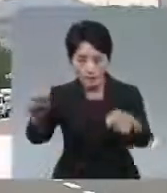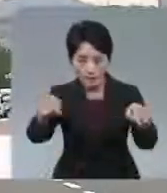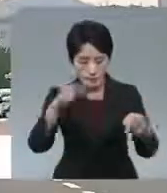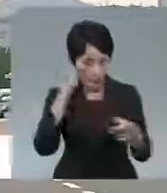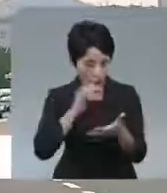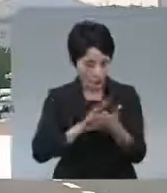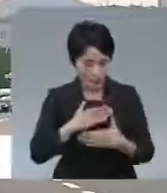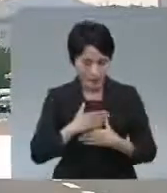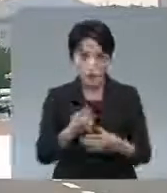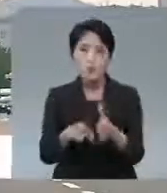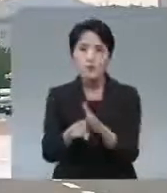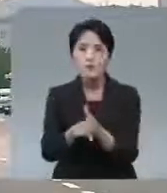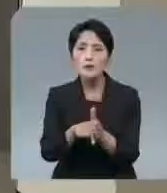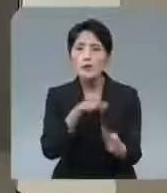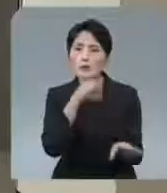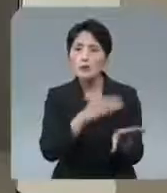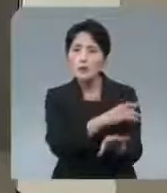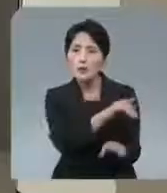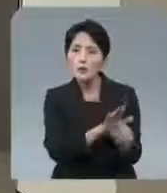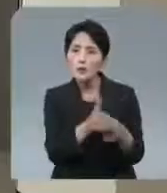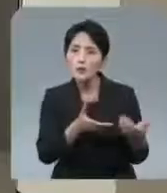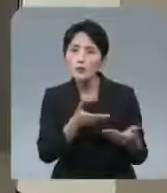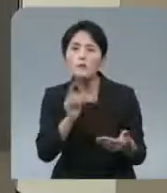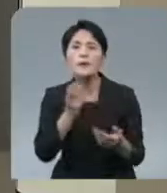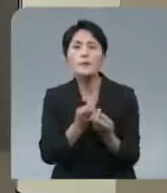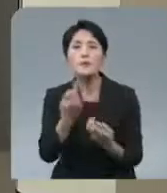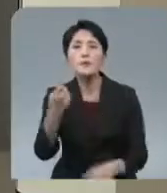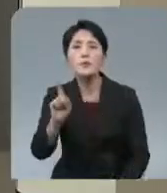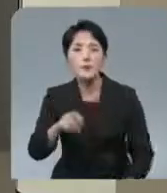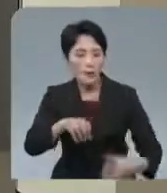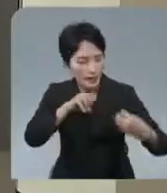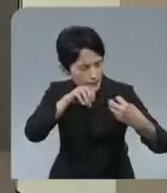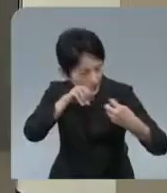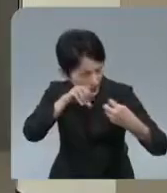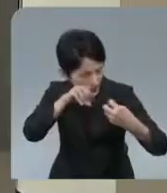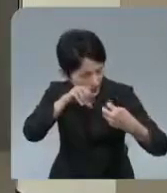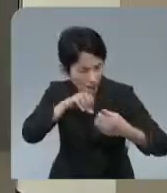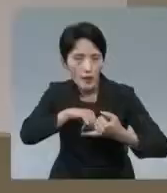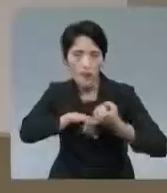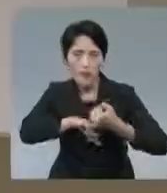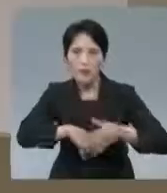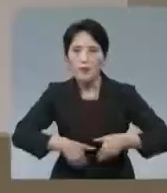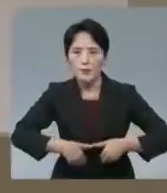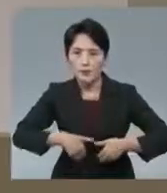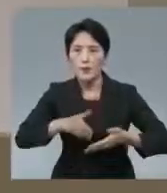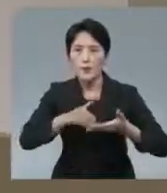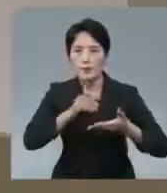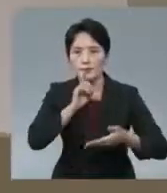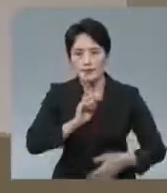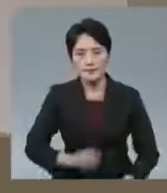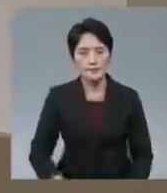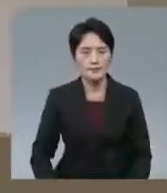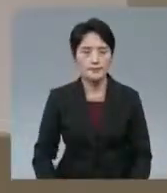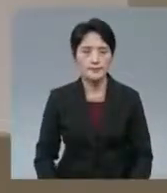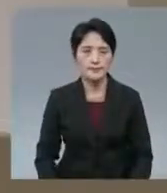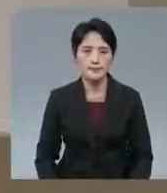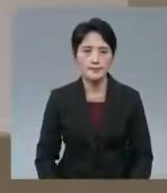の緊張が高まってはならないとし全ての可能性に備えると明らかにしました